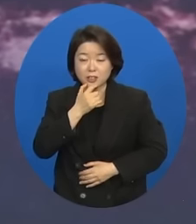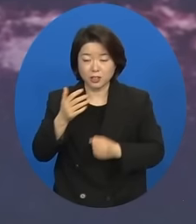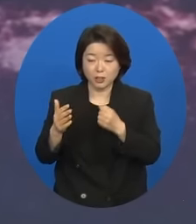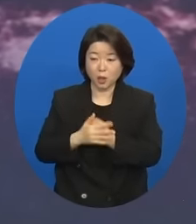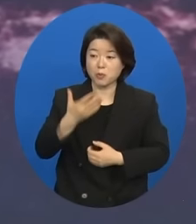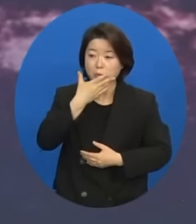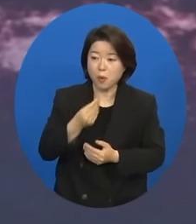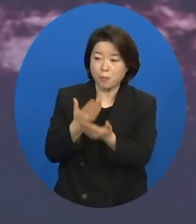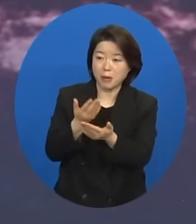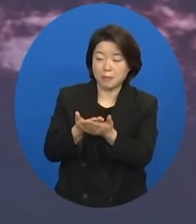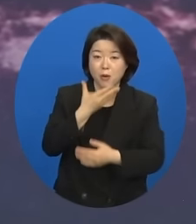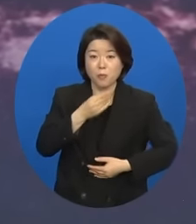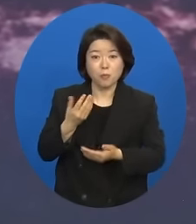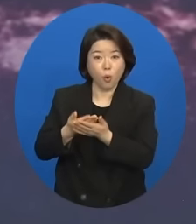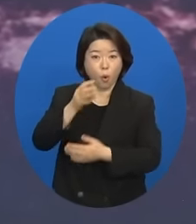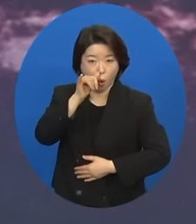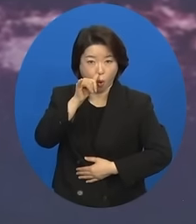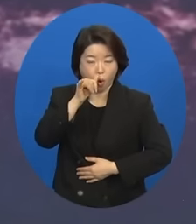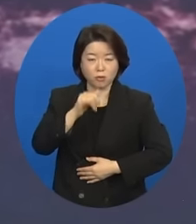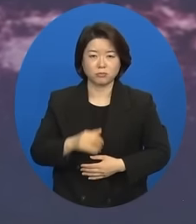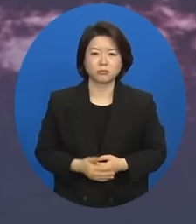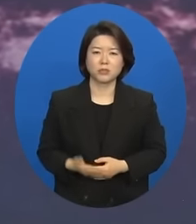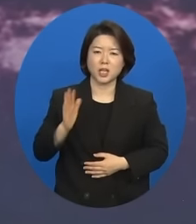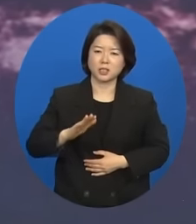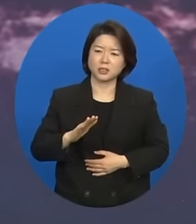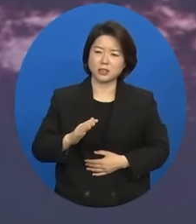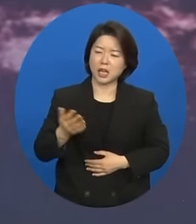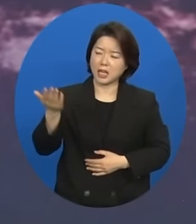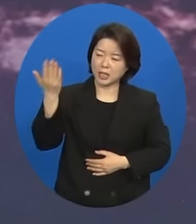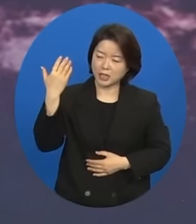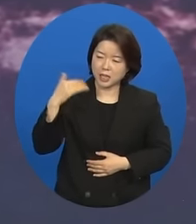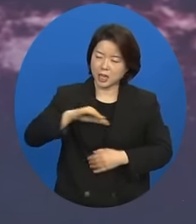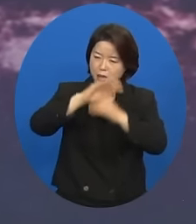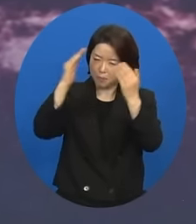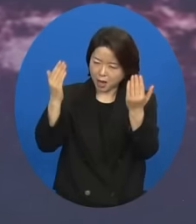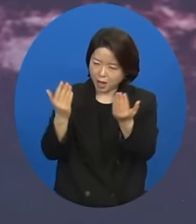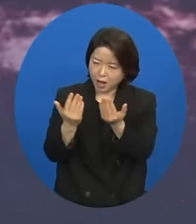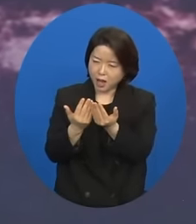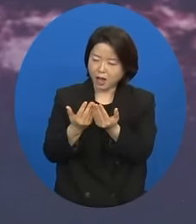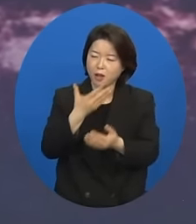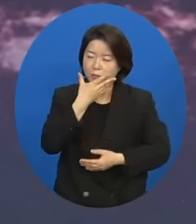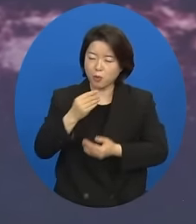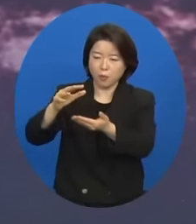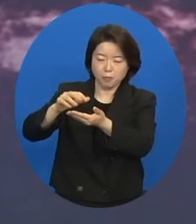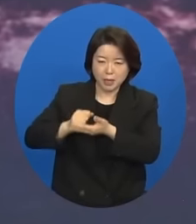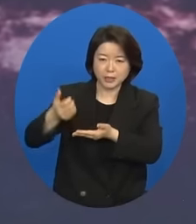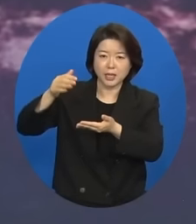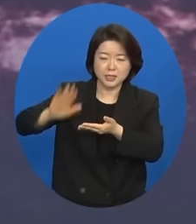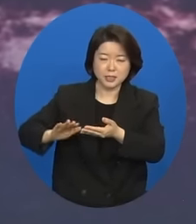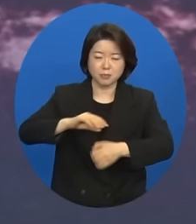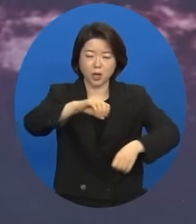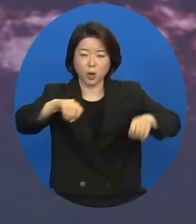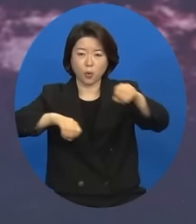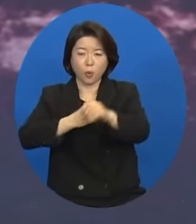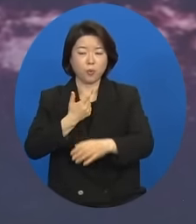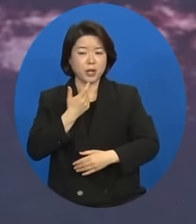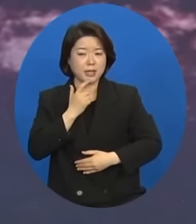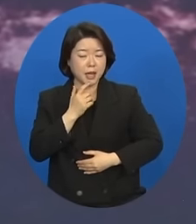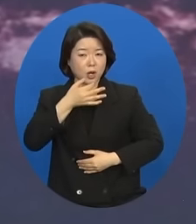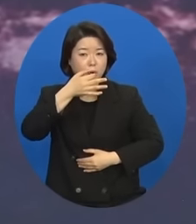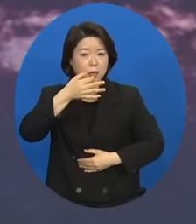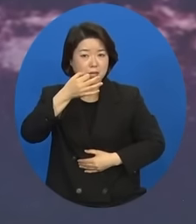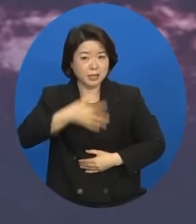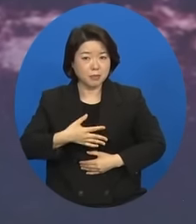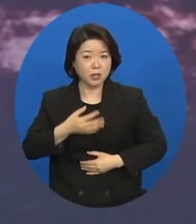복받은 거 아닙니까 근데 그 수많은 복을 다 받고도 오히려 야곱의 삶이 더 힘들었다고